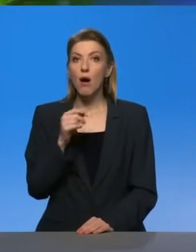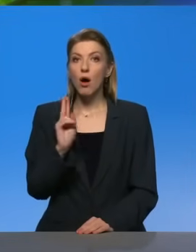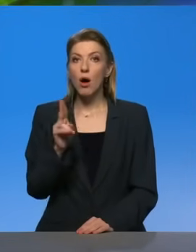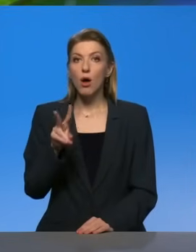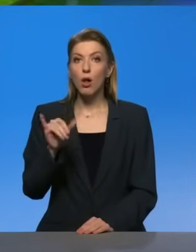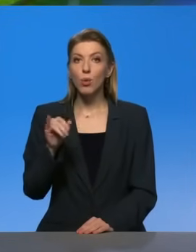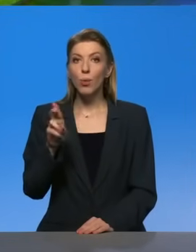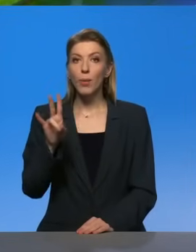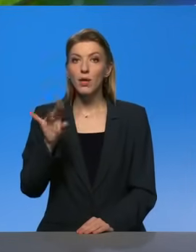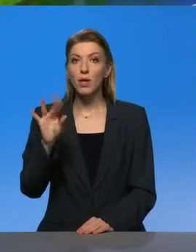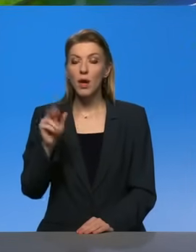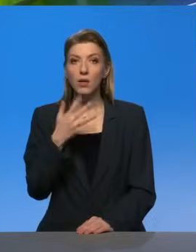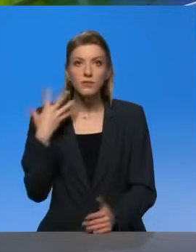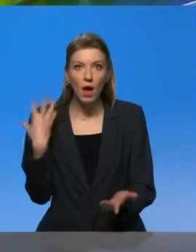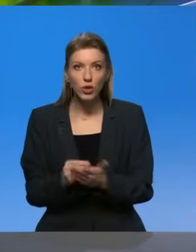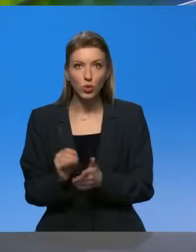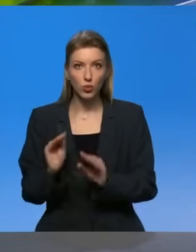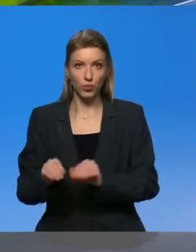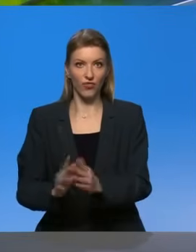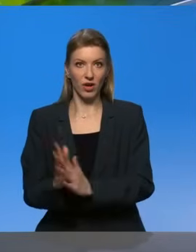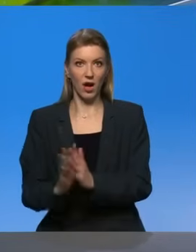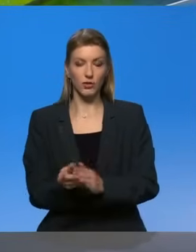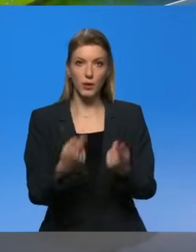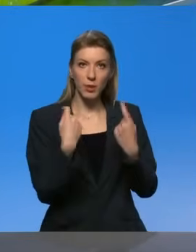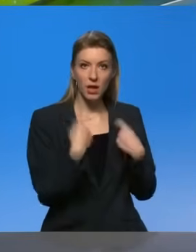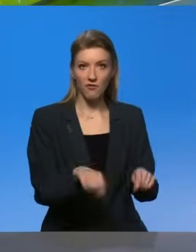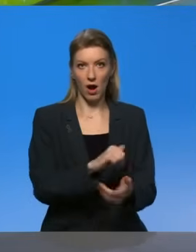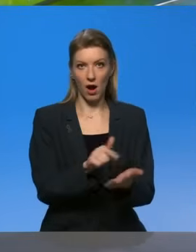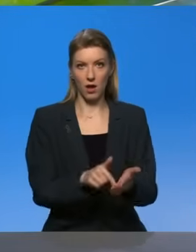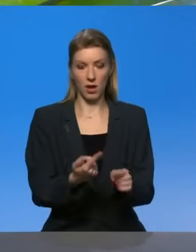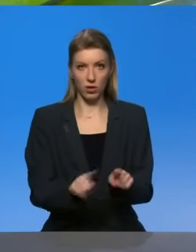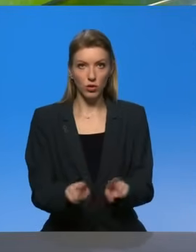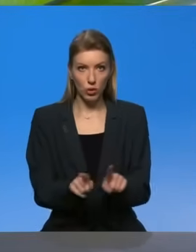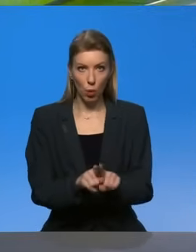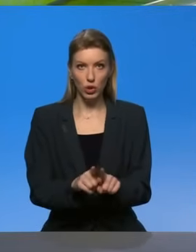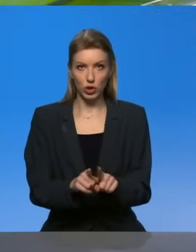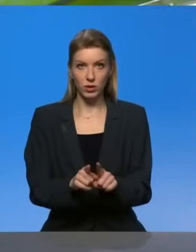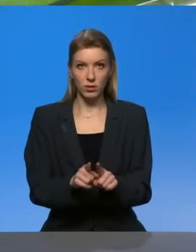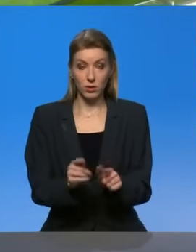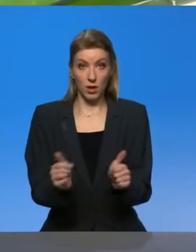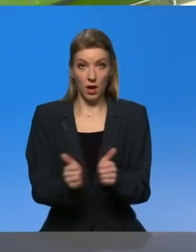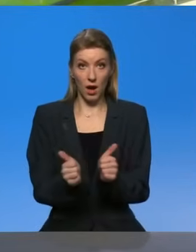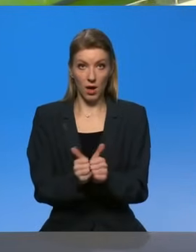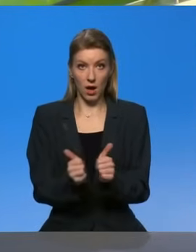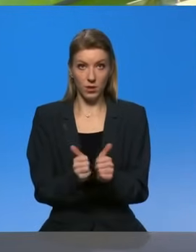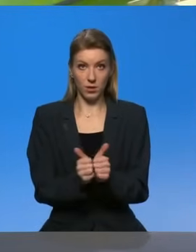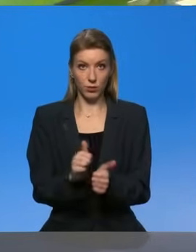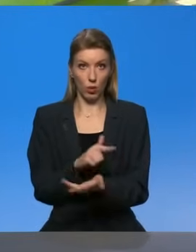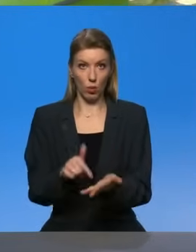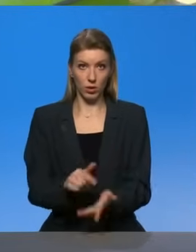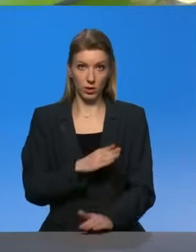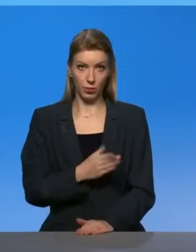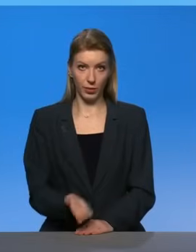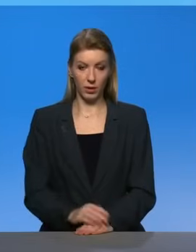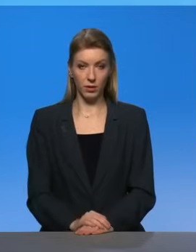И продавали ее в городе, в Муроме. Этот сапог плодовый, который прям рядом был с Муромом. Да. Понятно, спасибо вам.